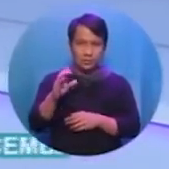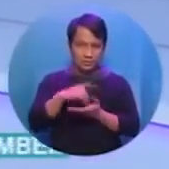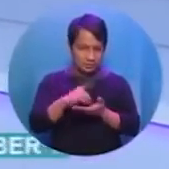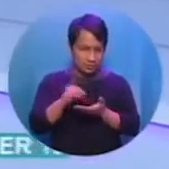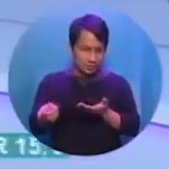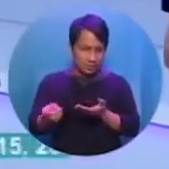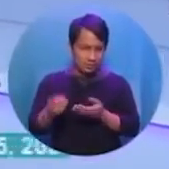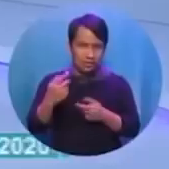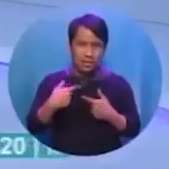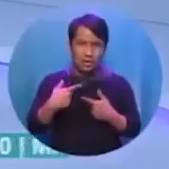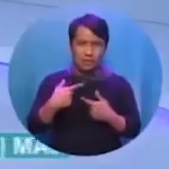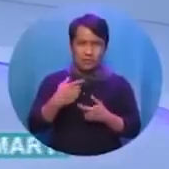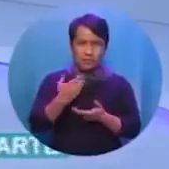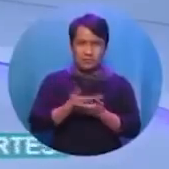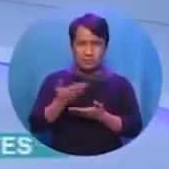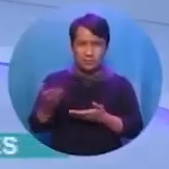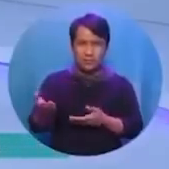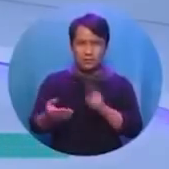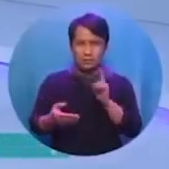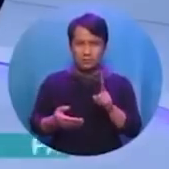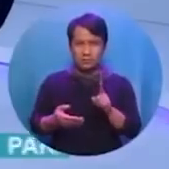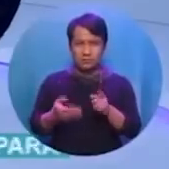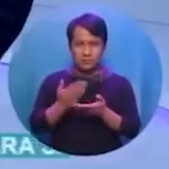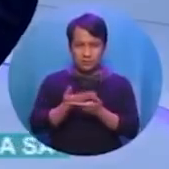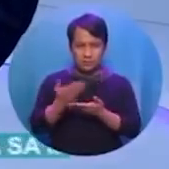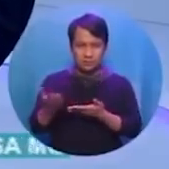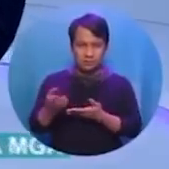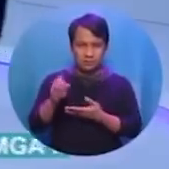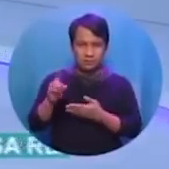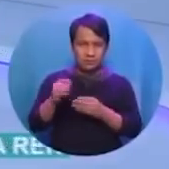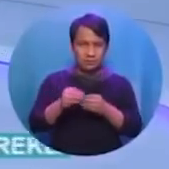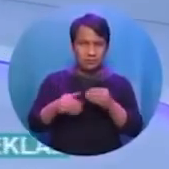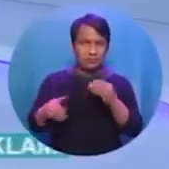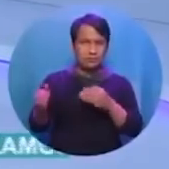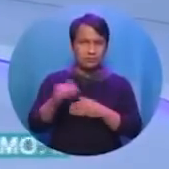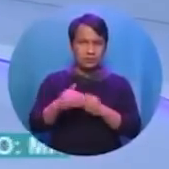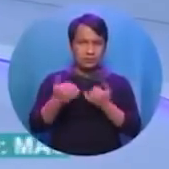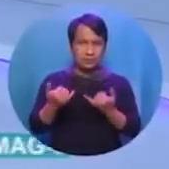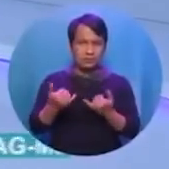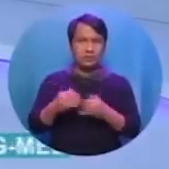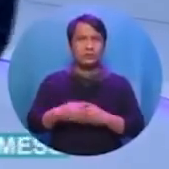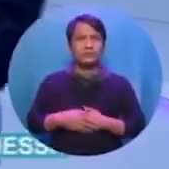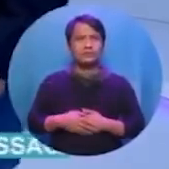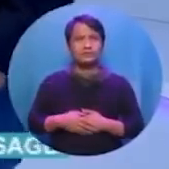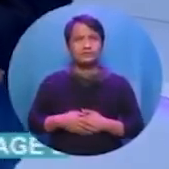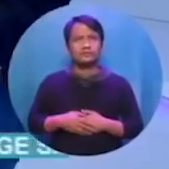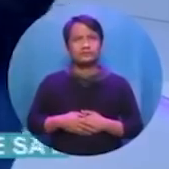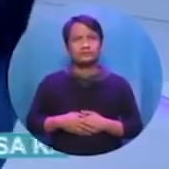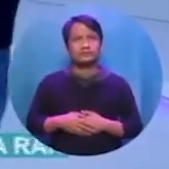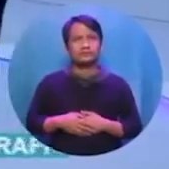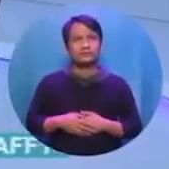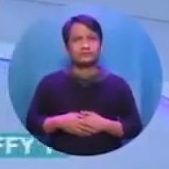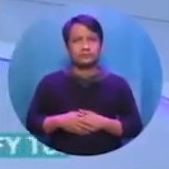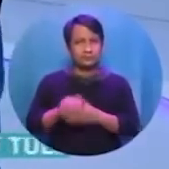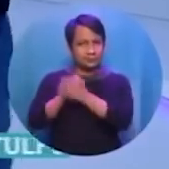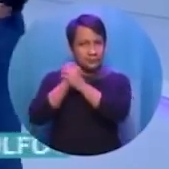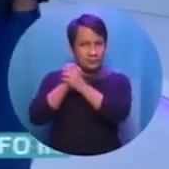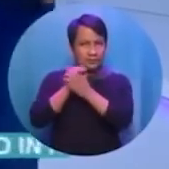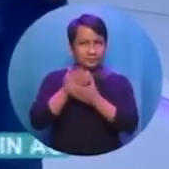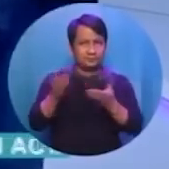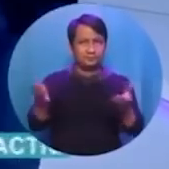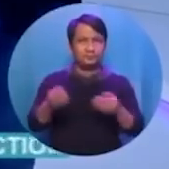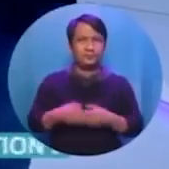discount. May promo na buy one month, get one month load. So make the awesome switch today. Ayun. Congratulations,